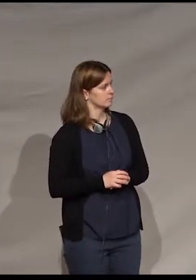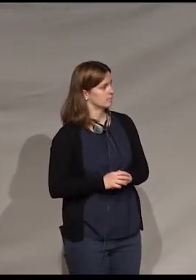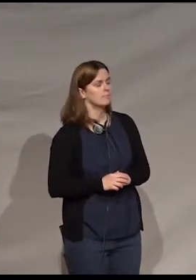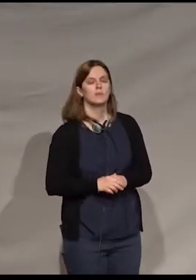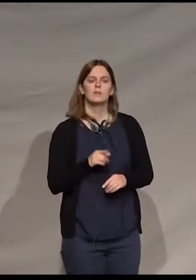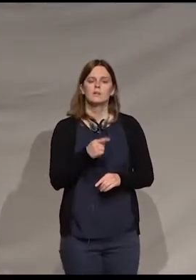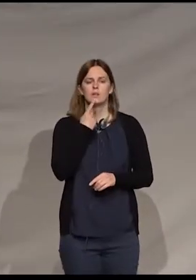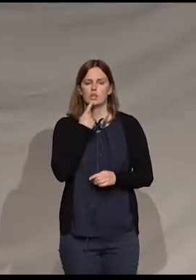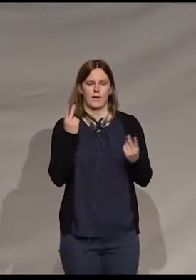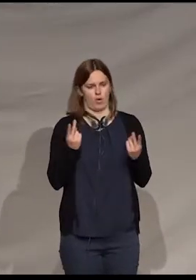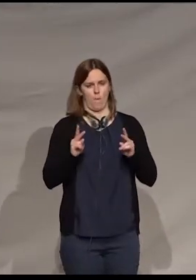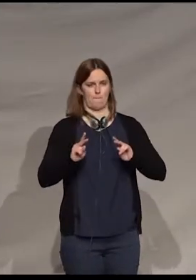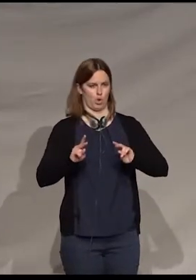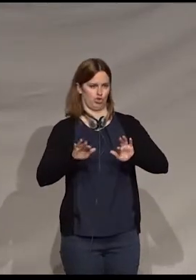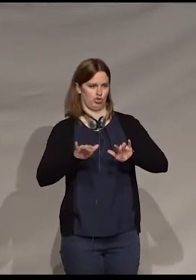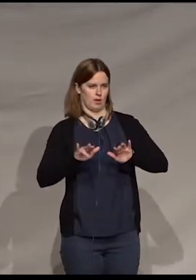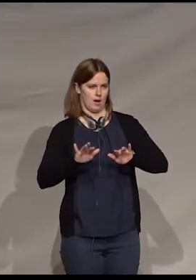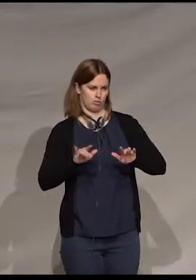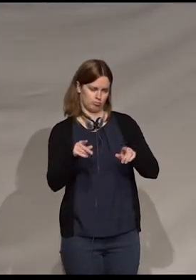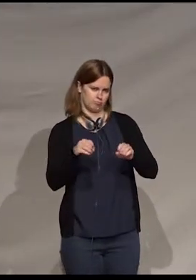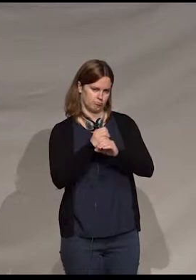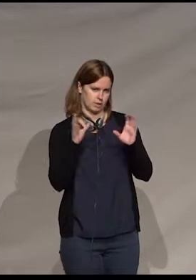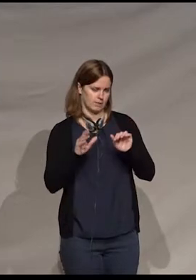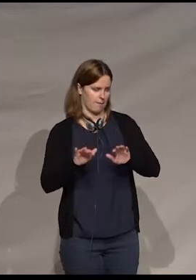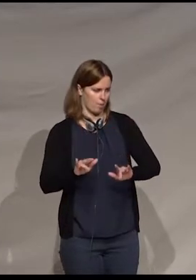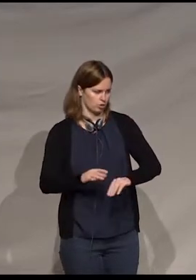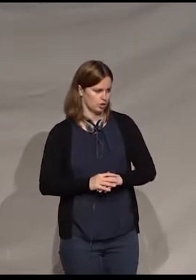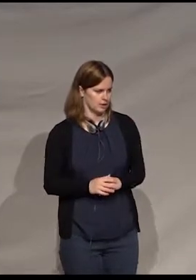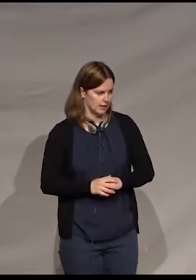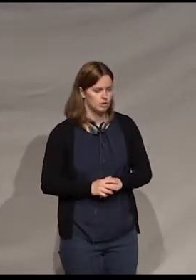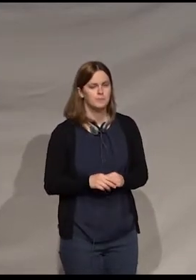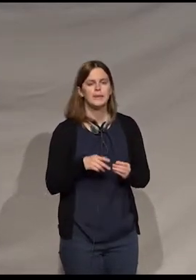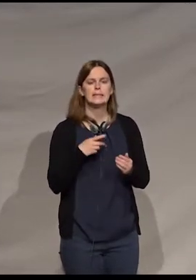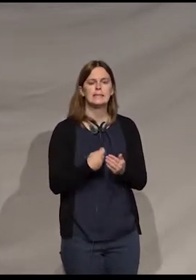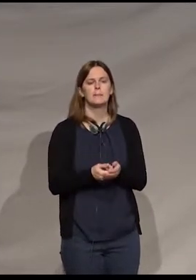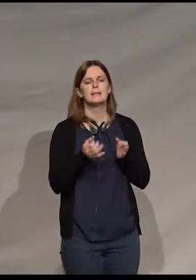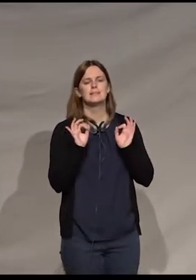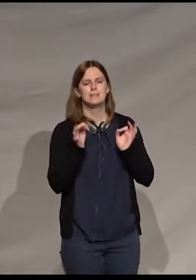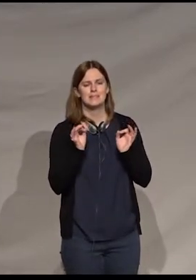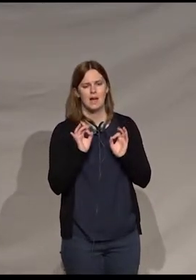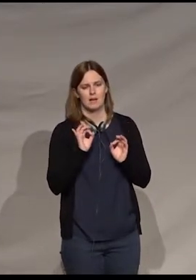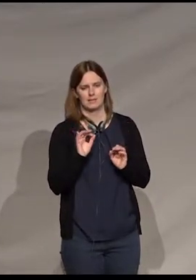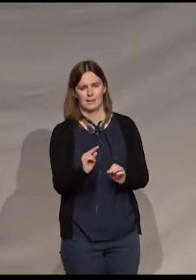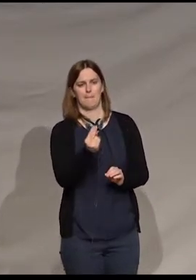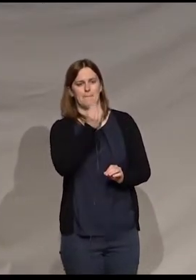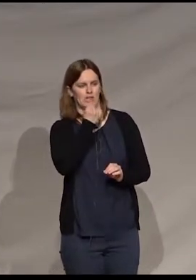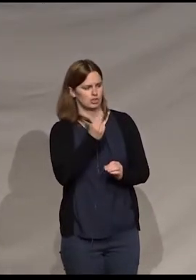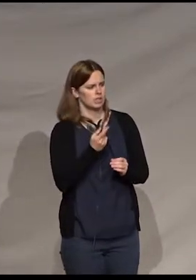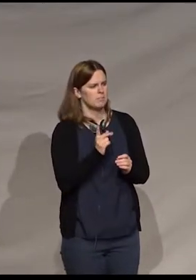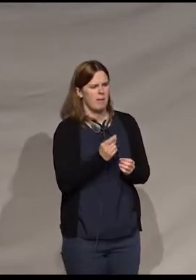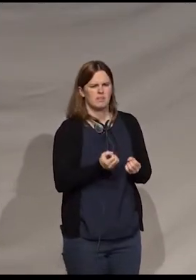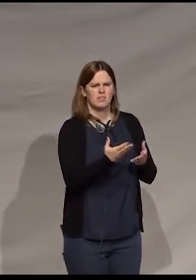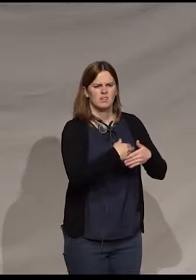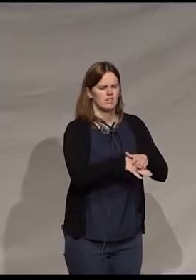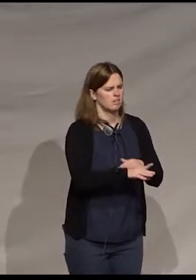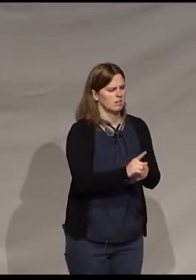Je to počítač, je to zrovna teďka ergonomická ústní myš, která se nám aktuálně nespustila. Nicméně, když